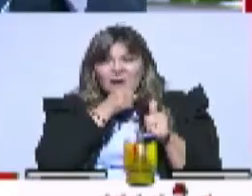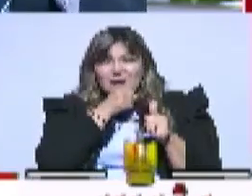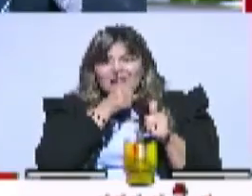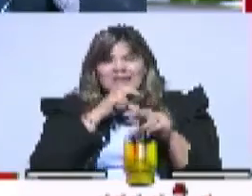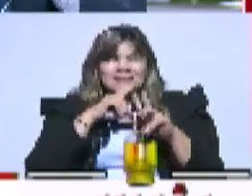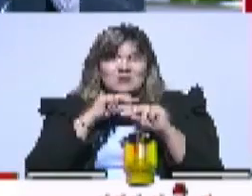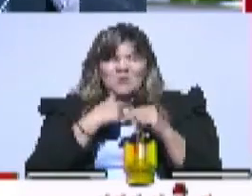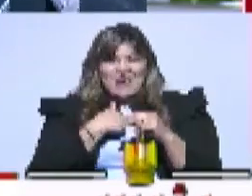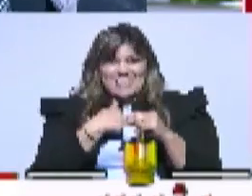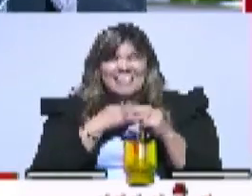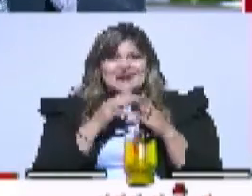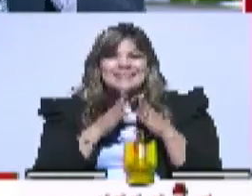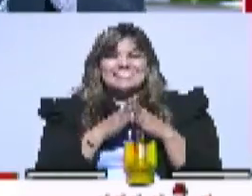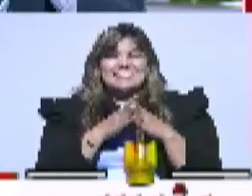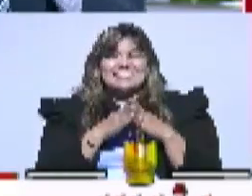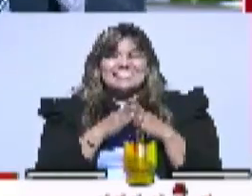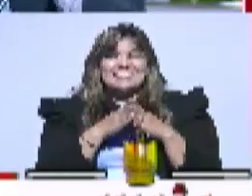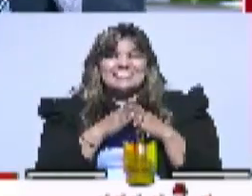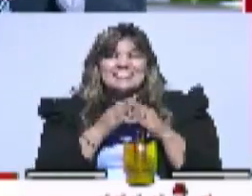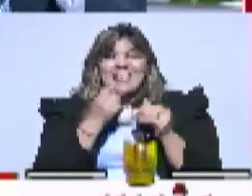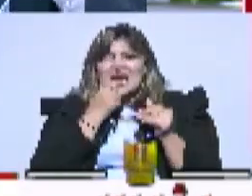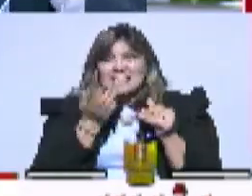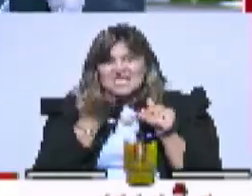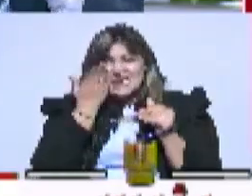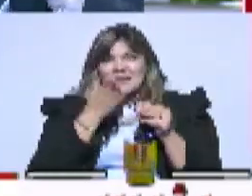حالاتي وكبار السن